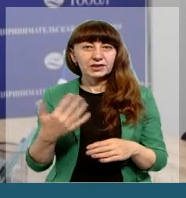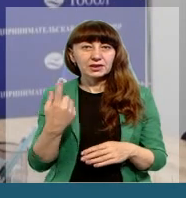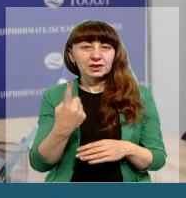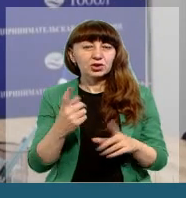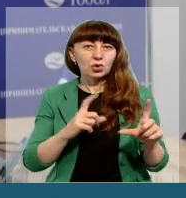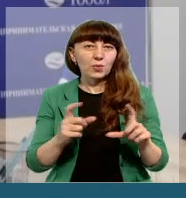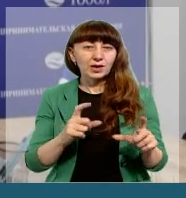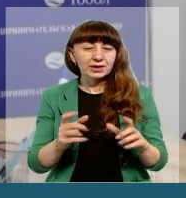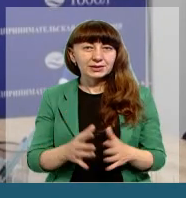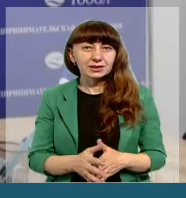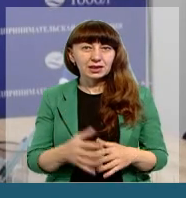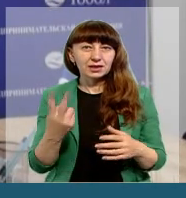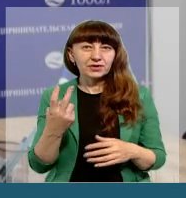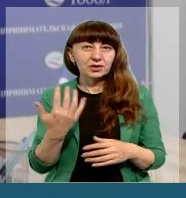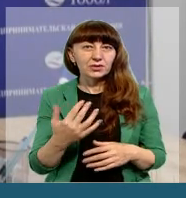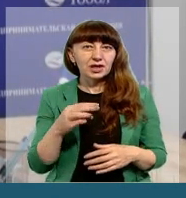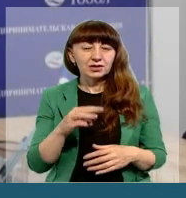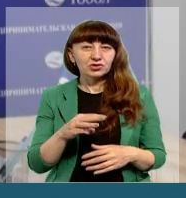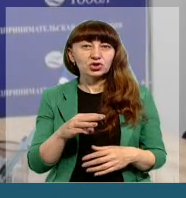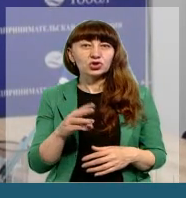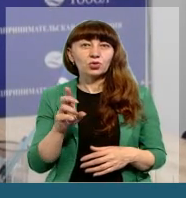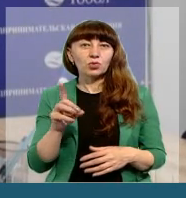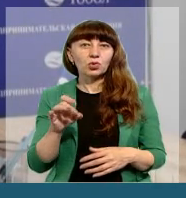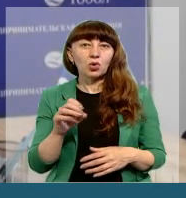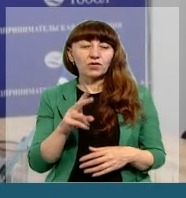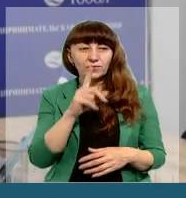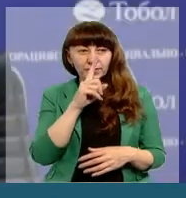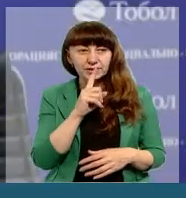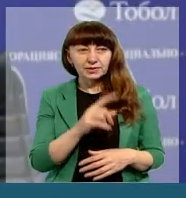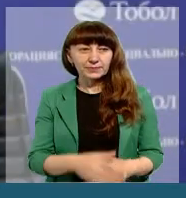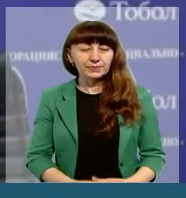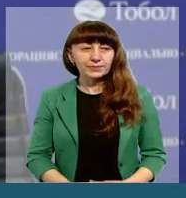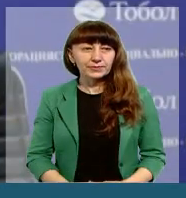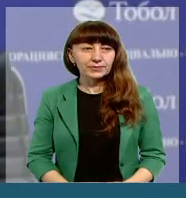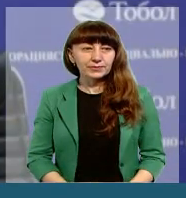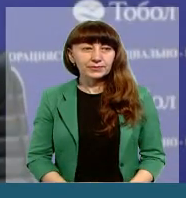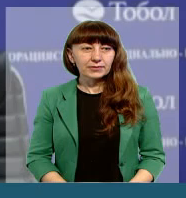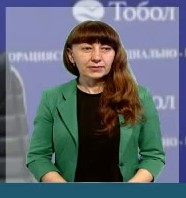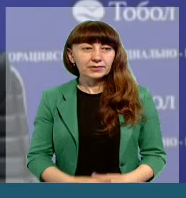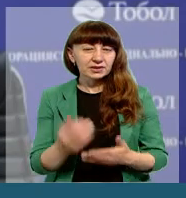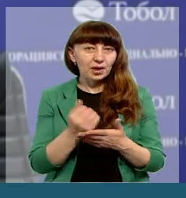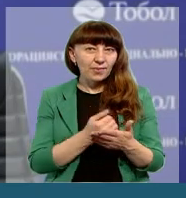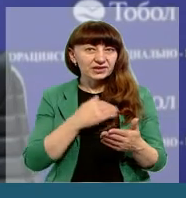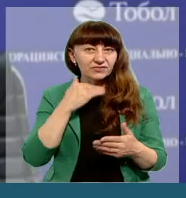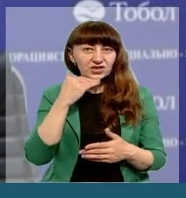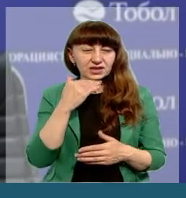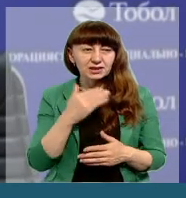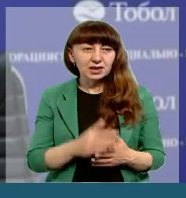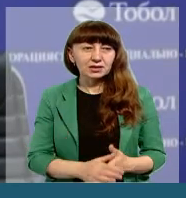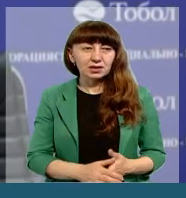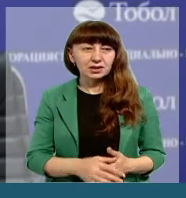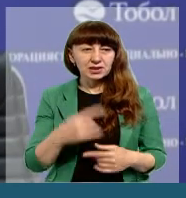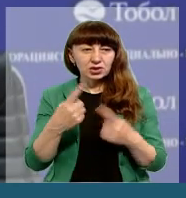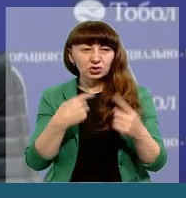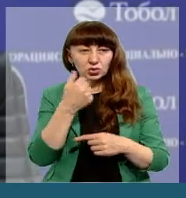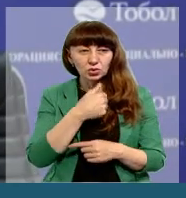точки. Это в среднем по 250 тысяч булок в месяц по цене 90-92 тенге. У нас запасов достаточно. На следующий